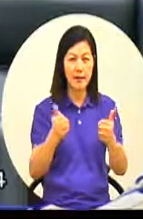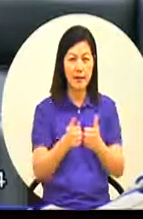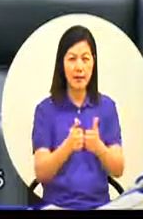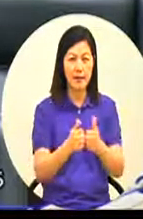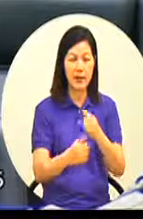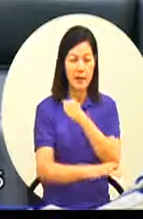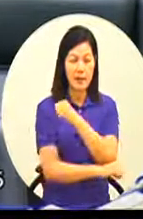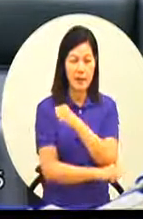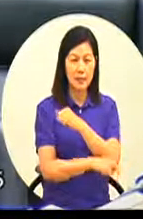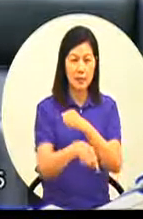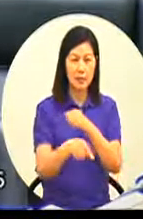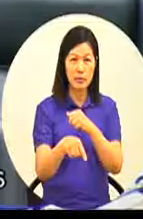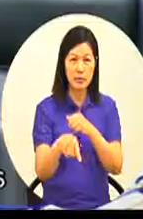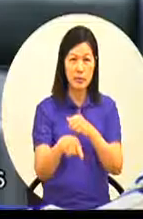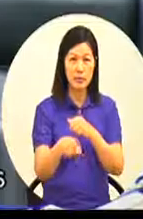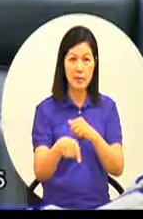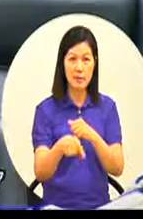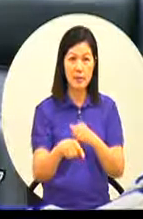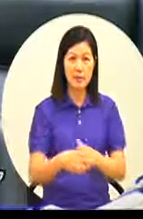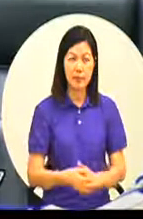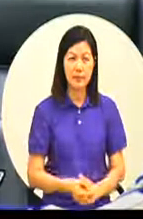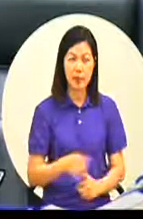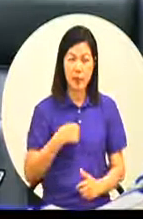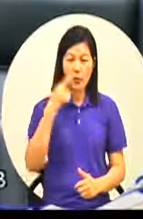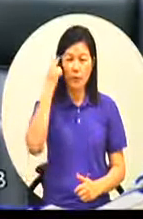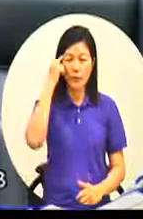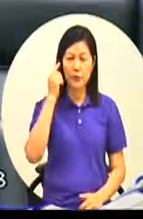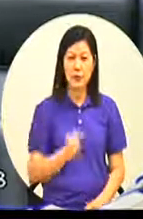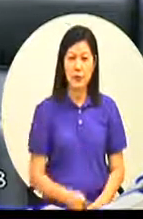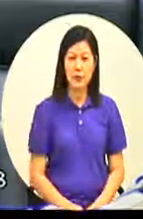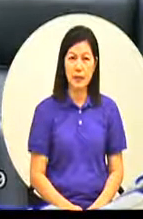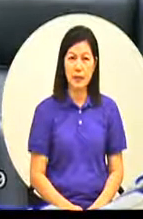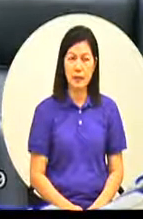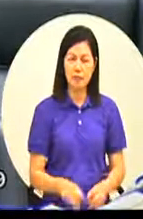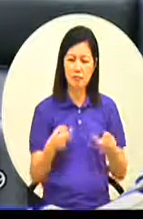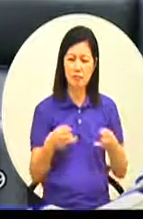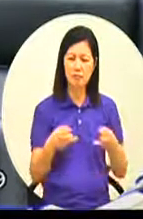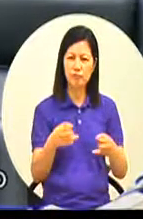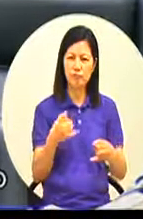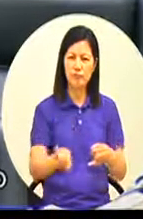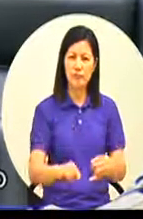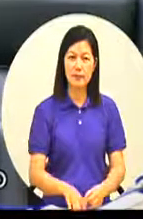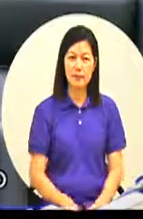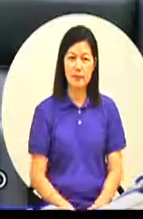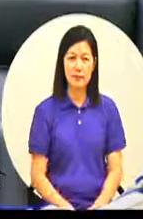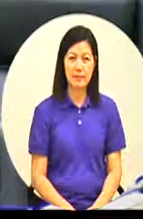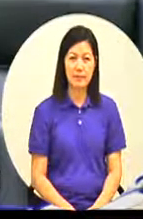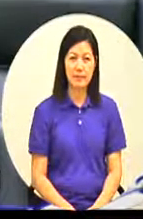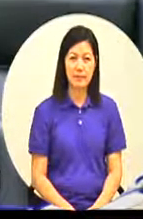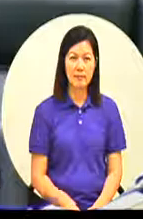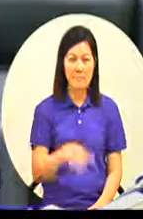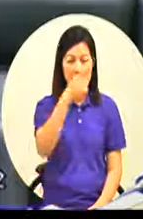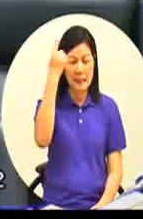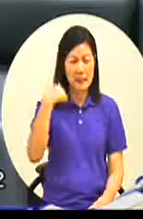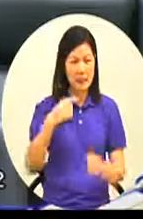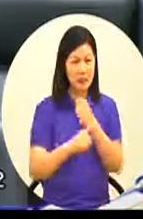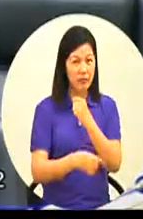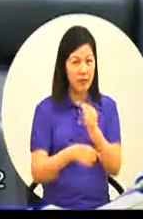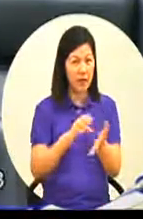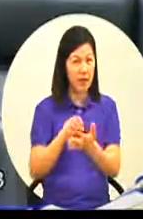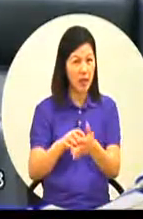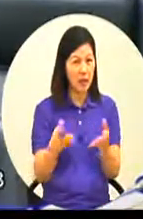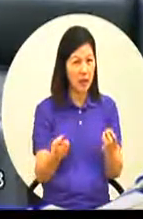谈会这个部分啊哈，本席一直认为哈，好像成效不彰啊哈，似乎好像没有在办理啊。以前我都常